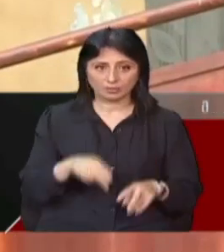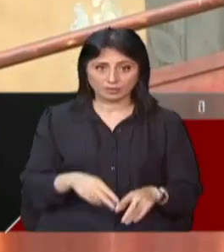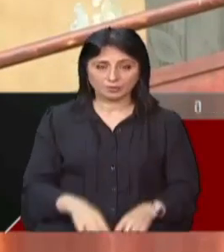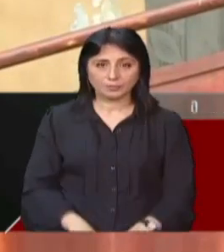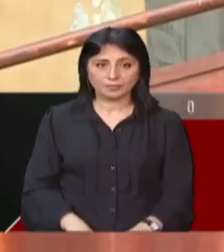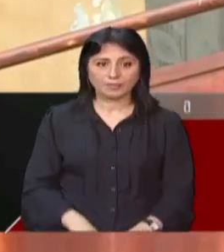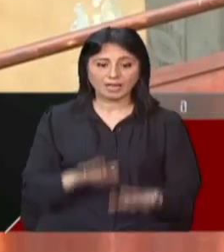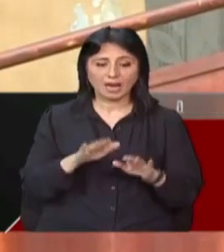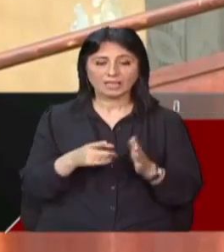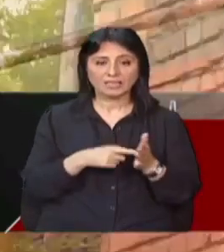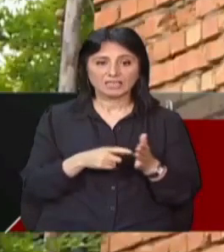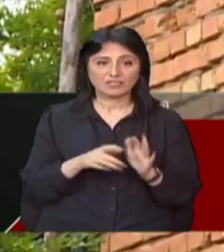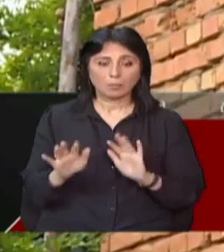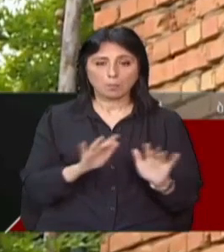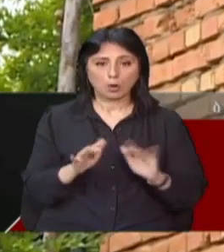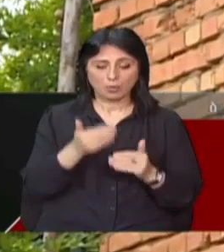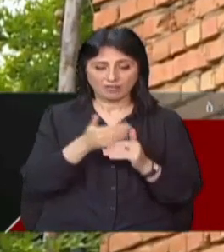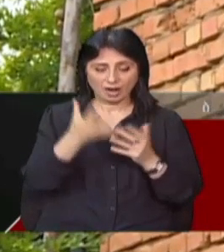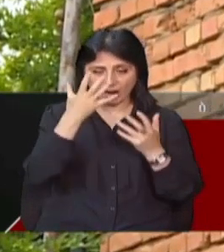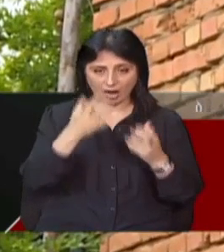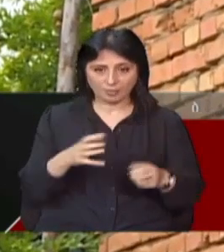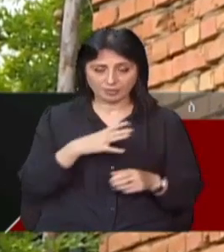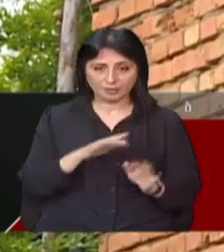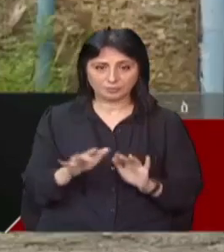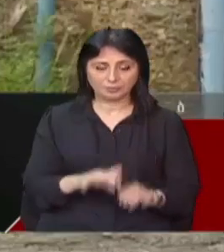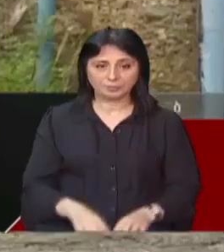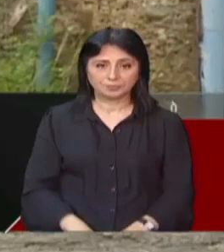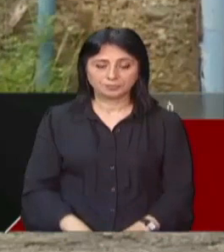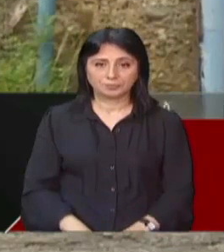უცნობია. ადგილზე საგამოძიებო მოქმედებები გვიან ღამემდე მიმდინარეობდა.